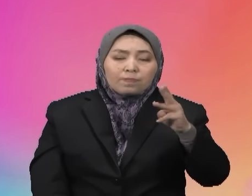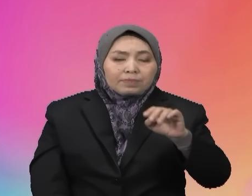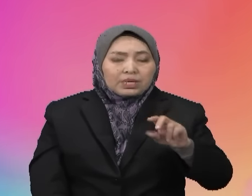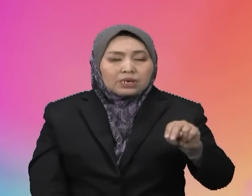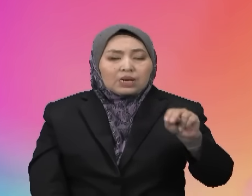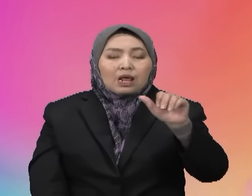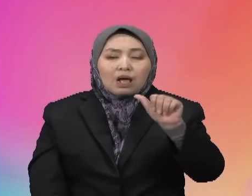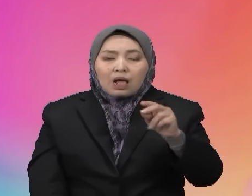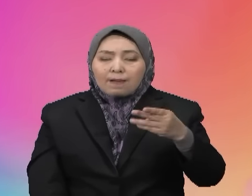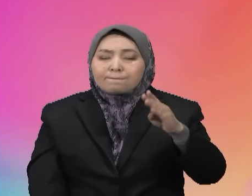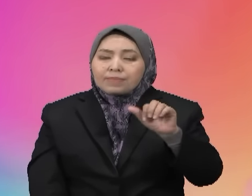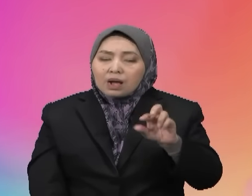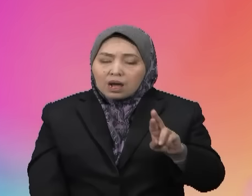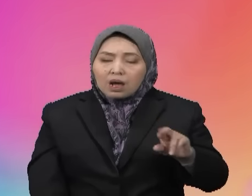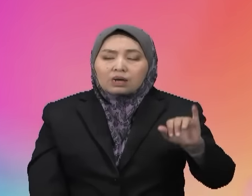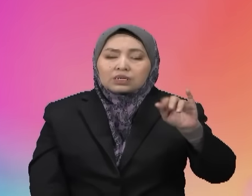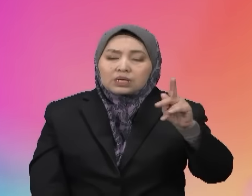اللَّهُ مِنْ